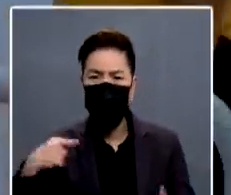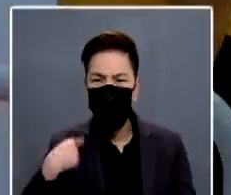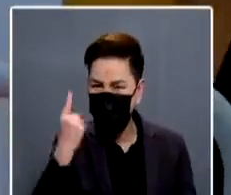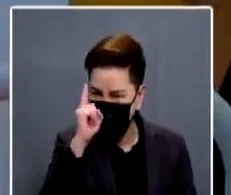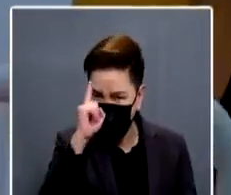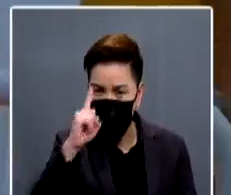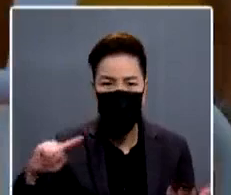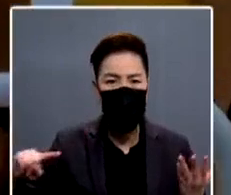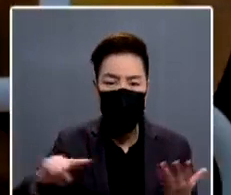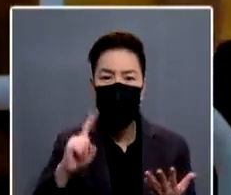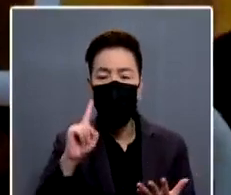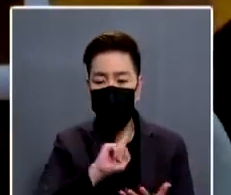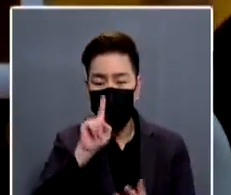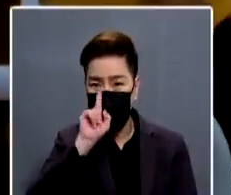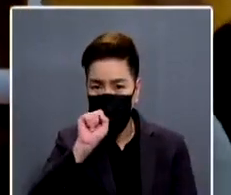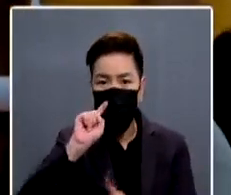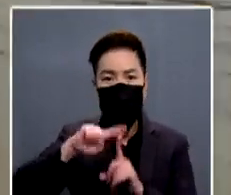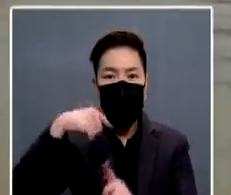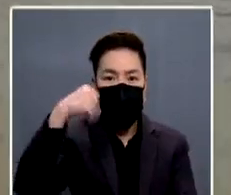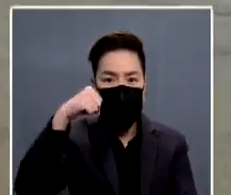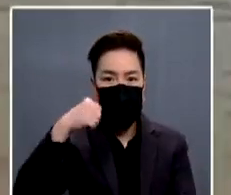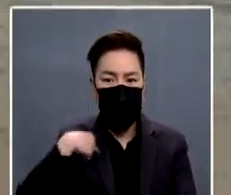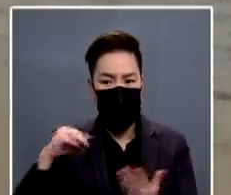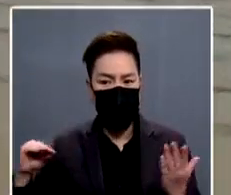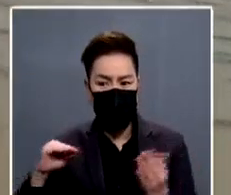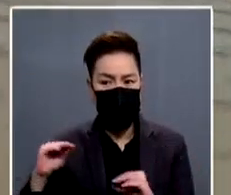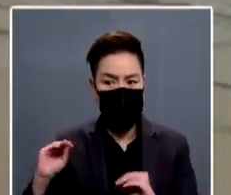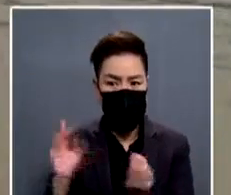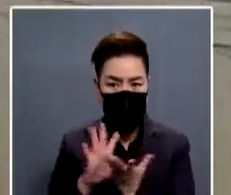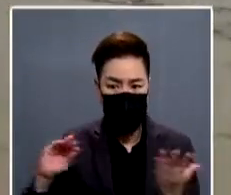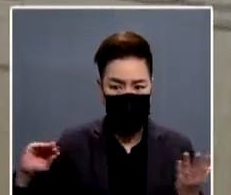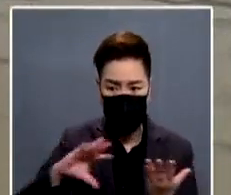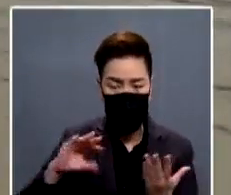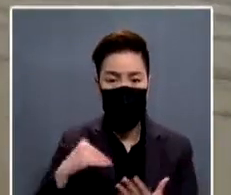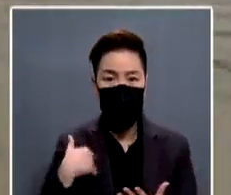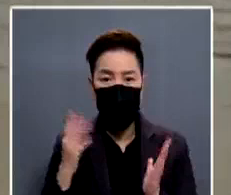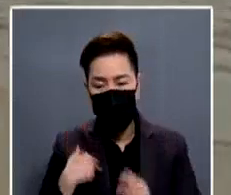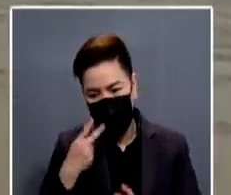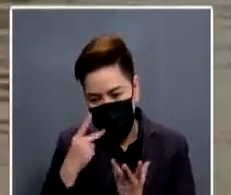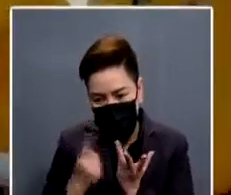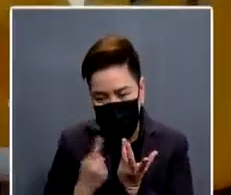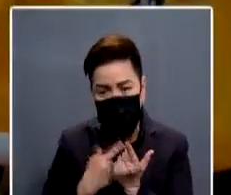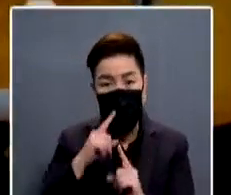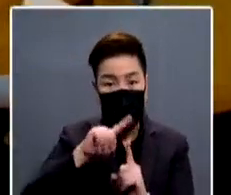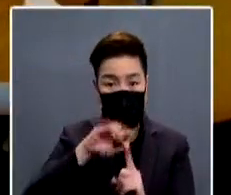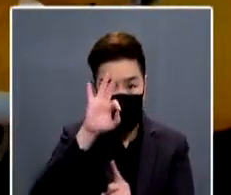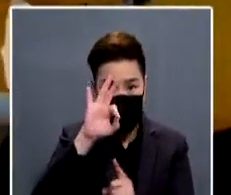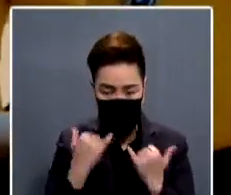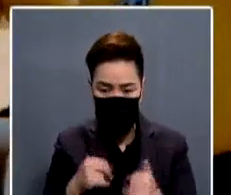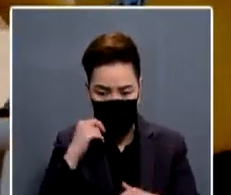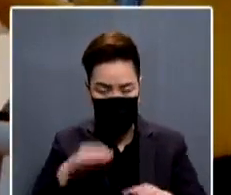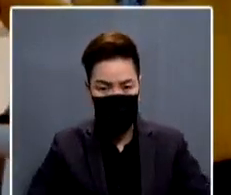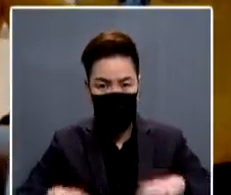เข้ามานะคะแต่สิ่งที่ต้องจับตาต่อก็คือตุลาคมจะมีพายุเข้ามาเพิ่มเติมหรือไม่นะคะนับดูแล้วเนี่ยตอนนี้ปลายเดือนกันยายนแล้วปริม